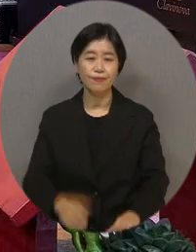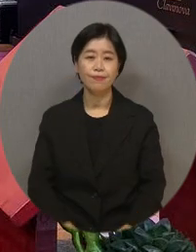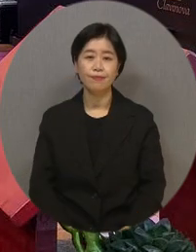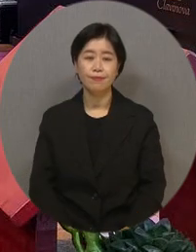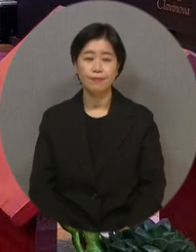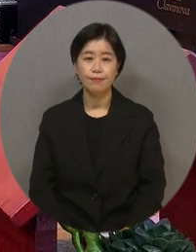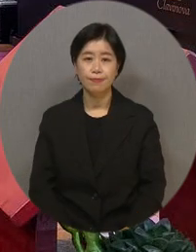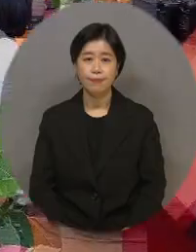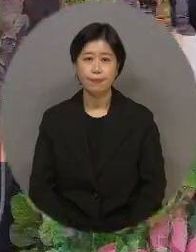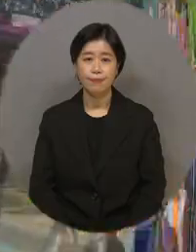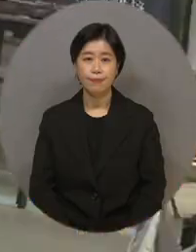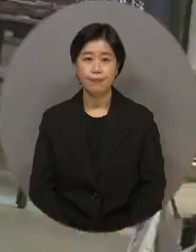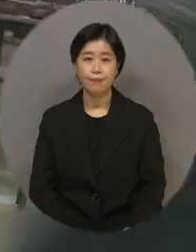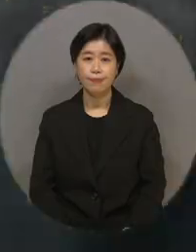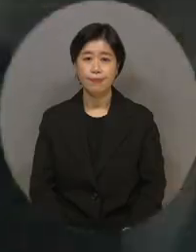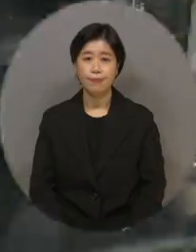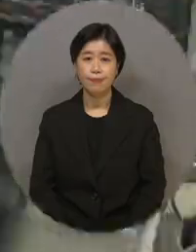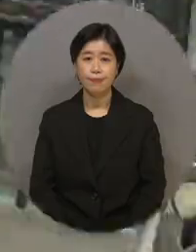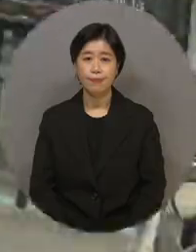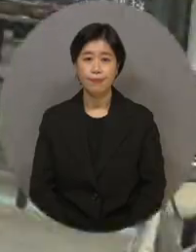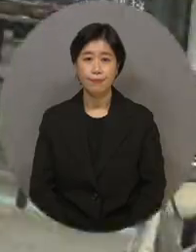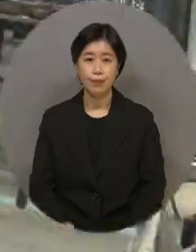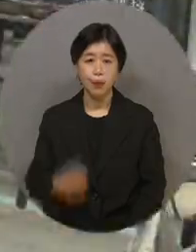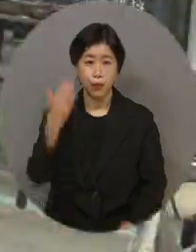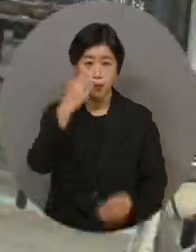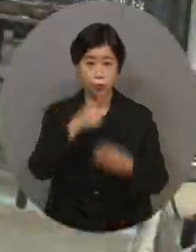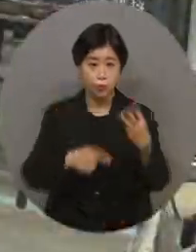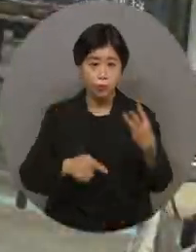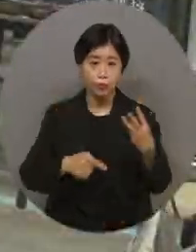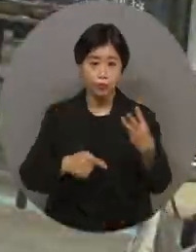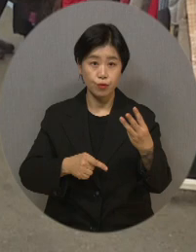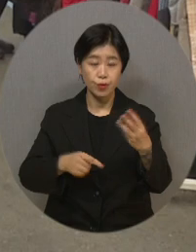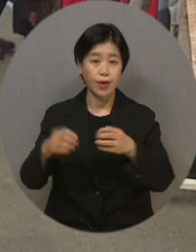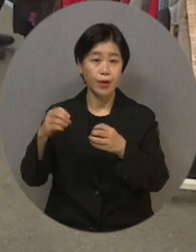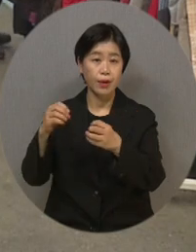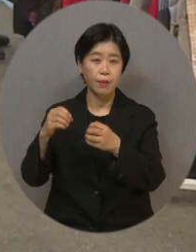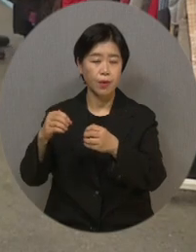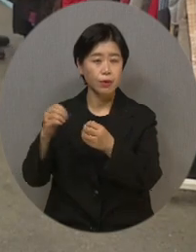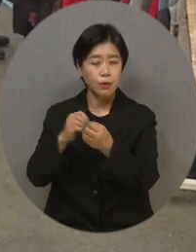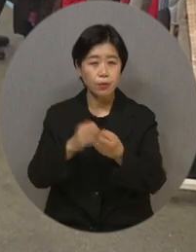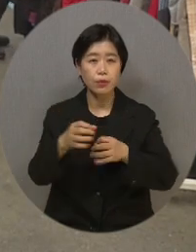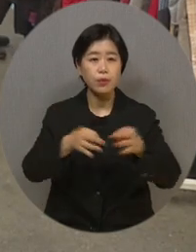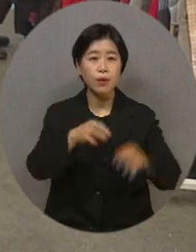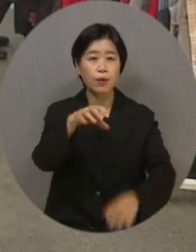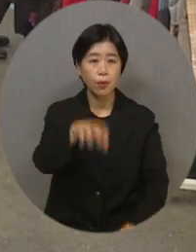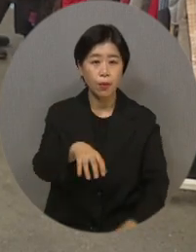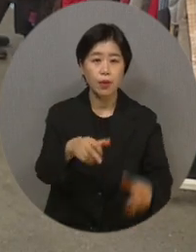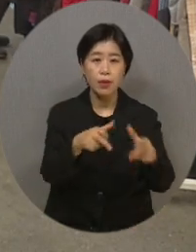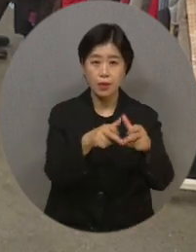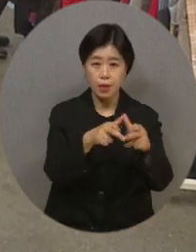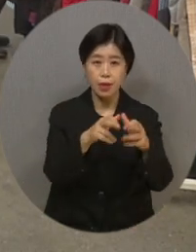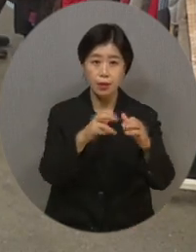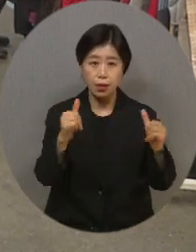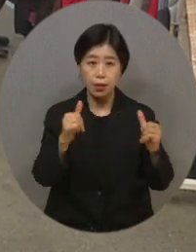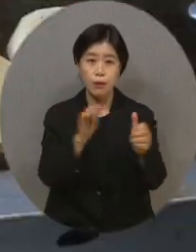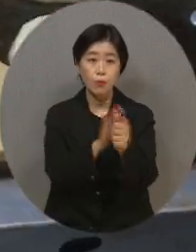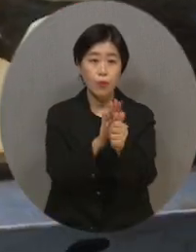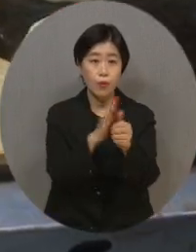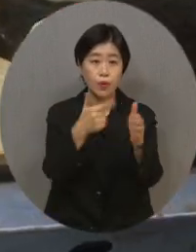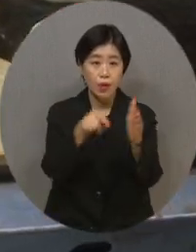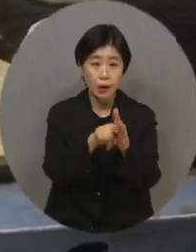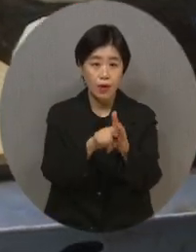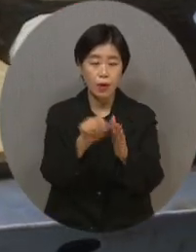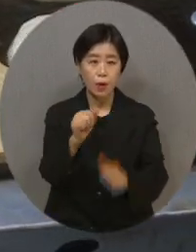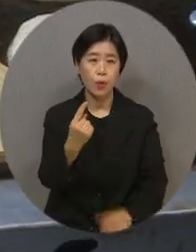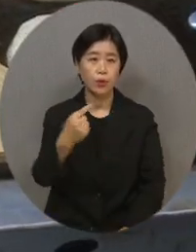경기방송 정우선입니다. 청주 육거리 전통시장에서 장애인 및 소외계층을 돕기 위한 세 번째 호떡 판매 후원